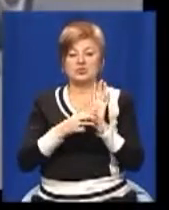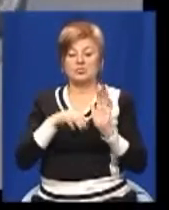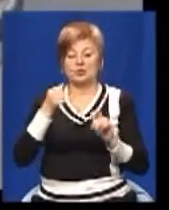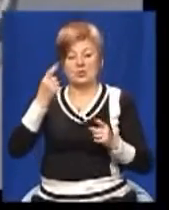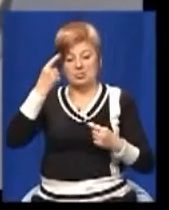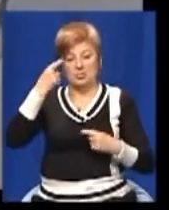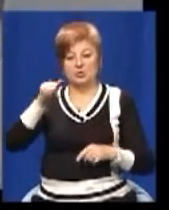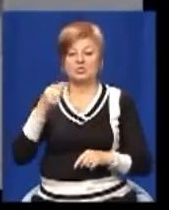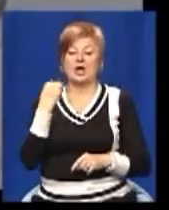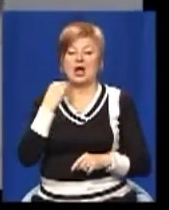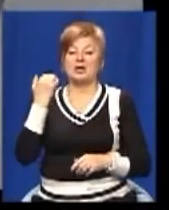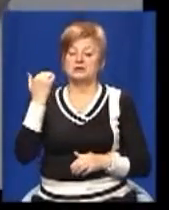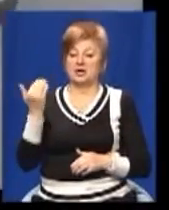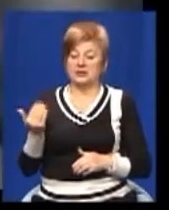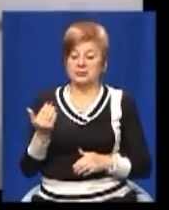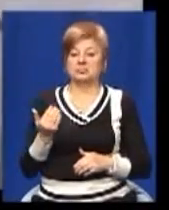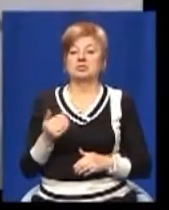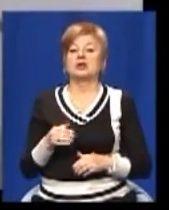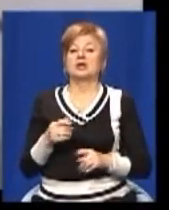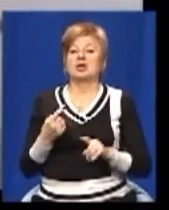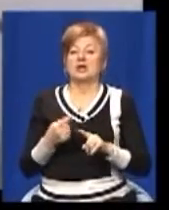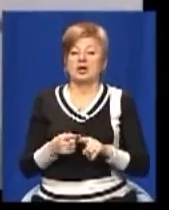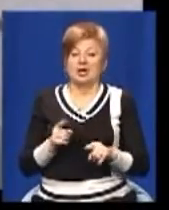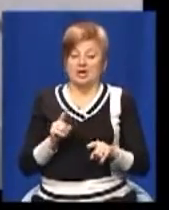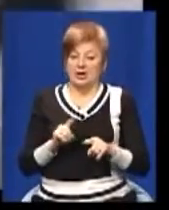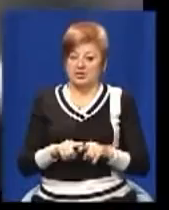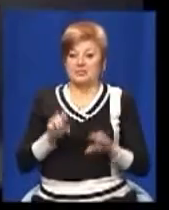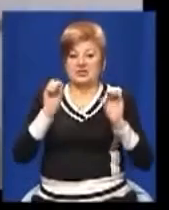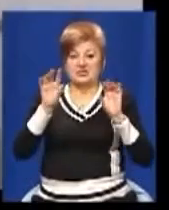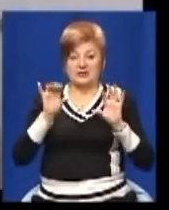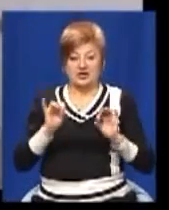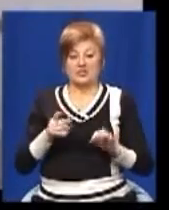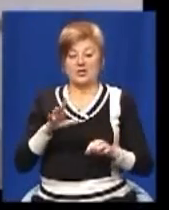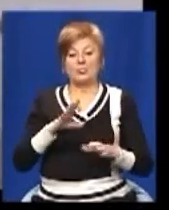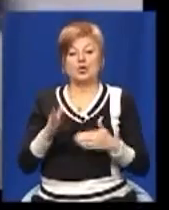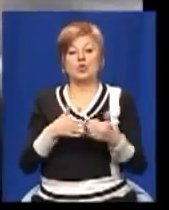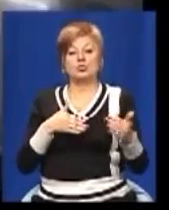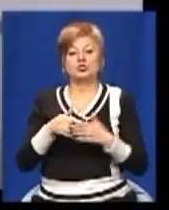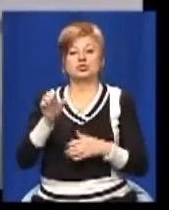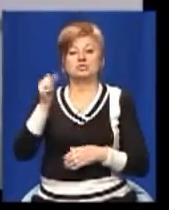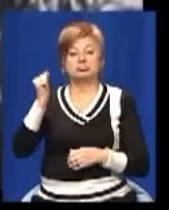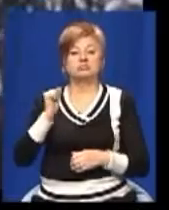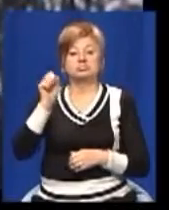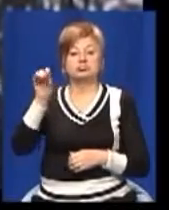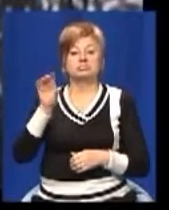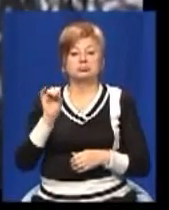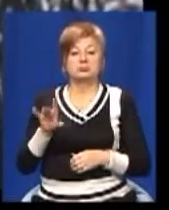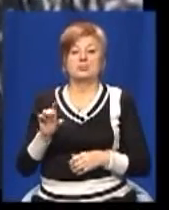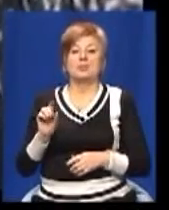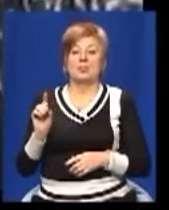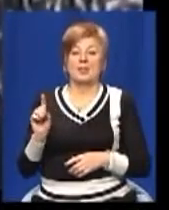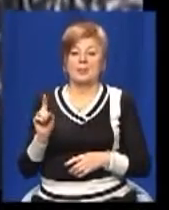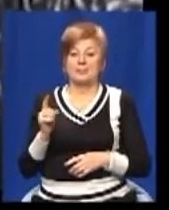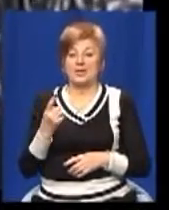винахідником став англійський вчений Джон Найт. Управління першим світлофором було ручним. Він мав два крила, перше з них мало